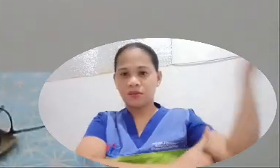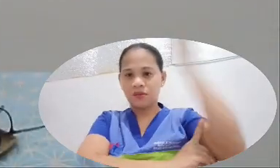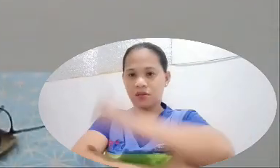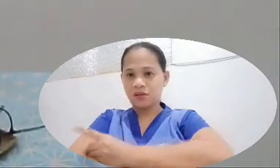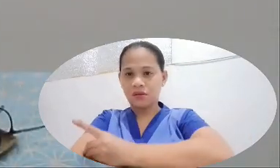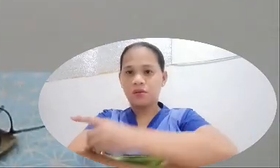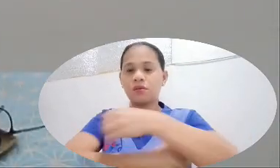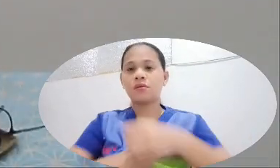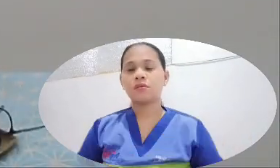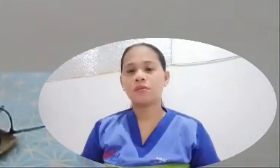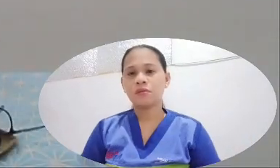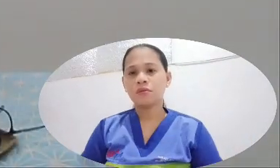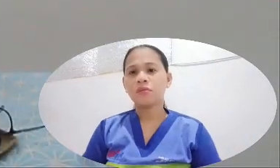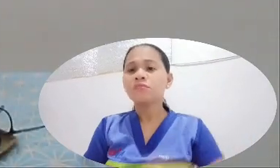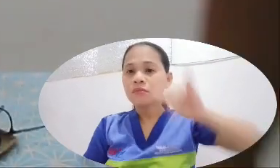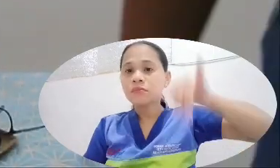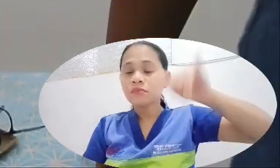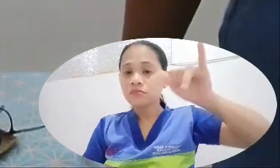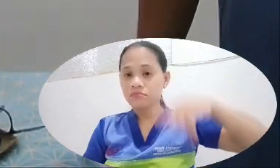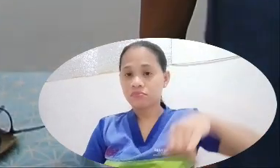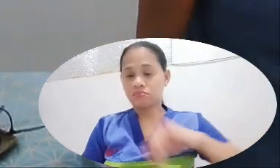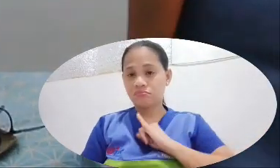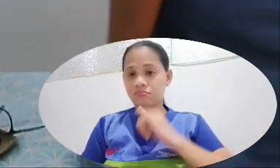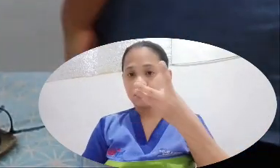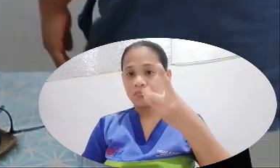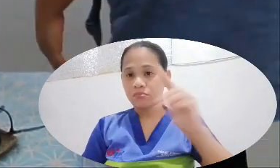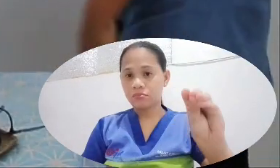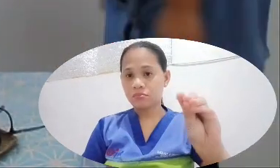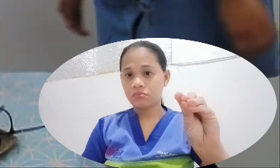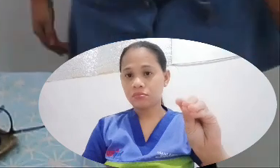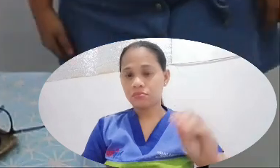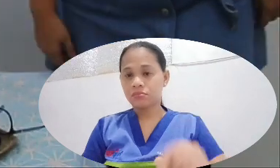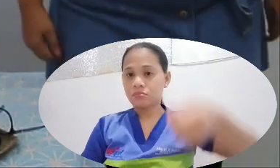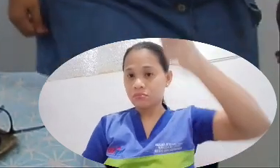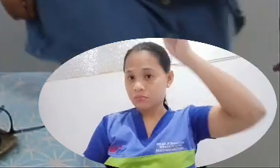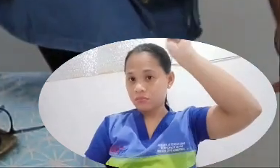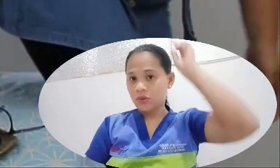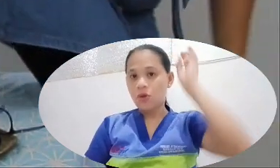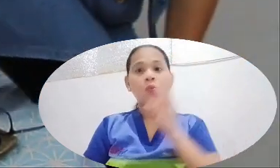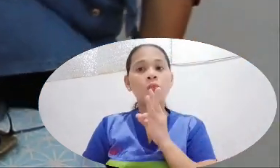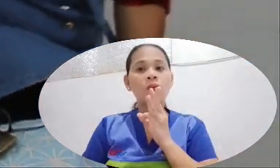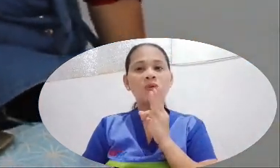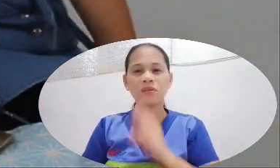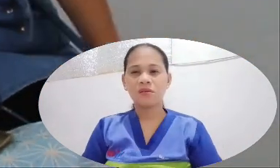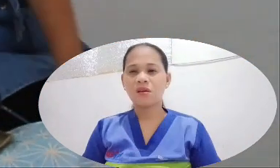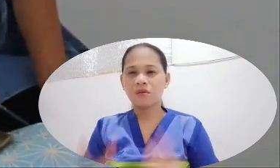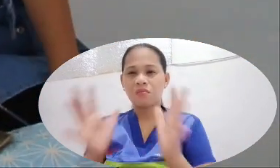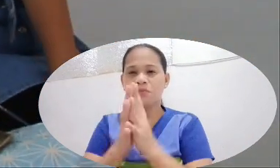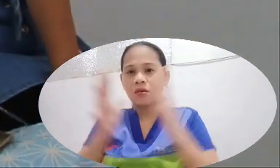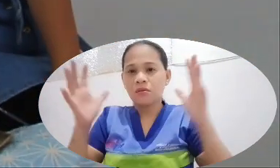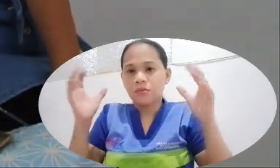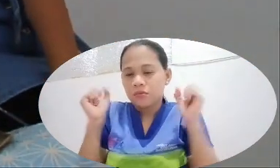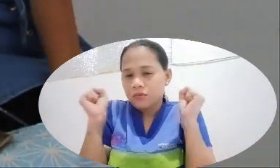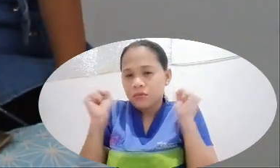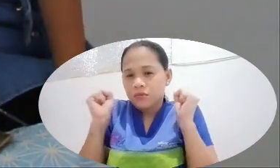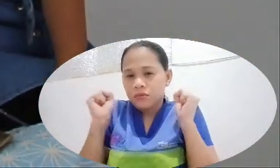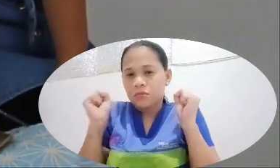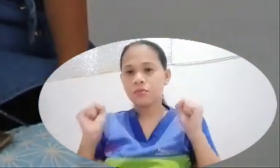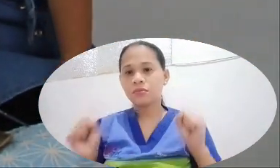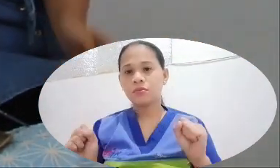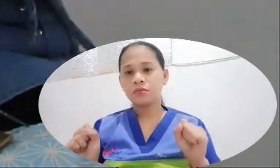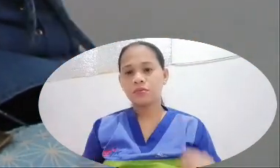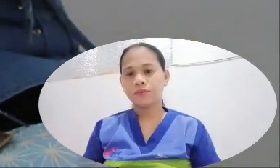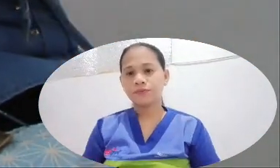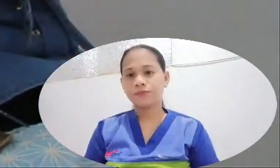eh. Naliligo naman ako ha. Nagbubuhos pa nga ako ng tubig. Ang lamig-lamig. Eh kasi